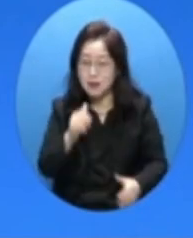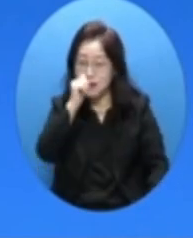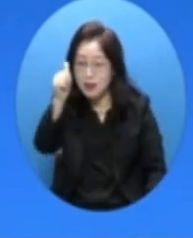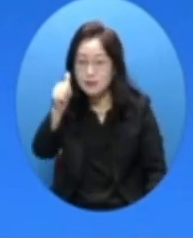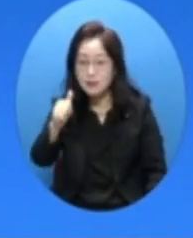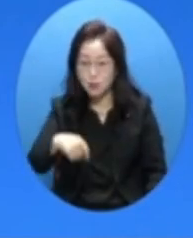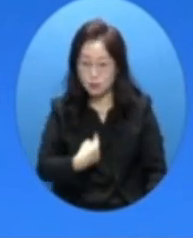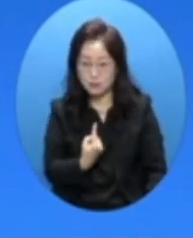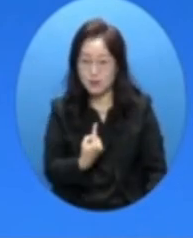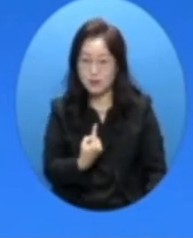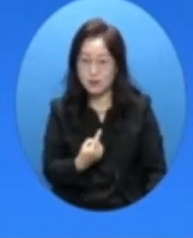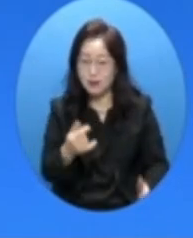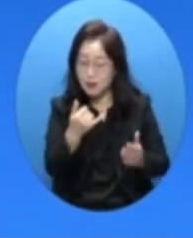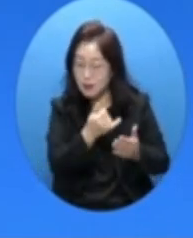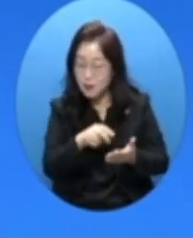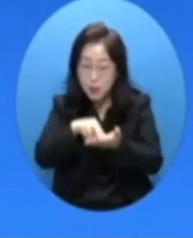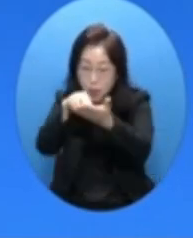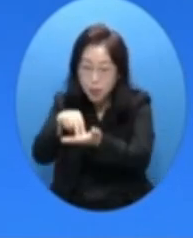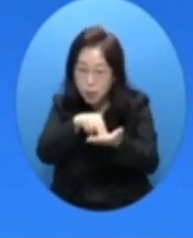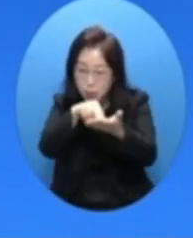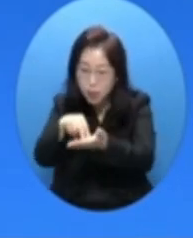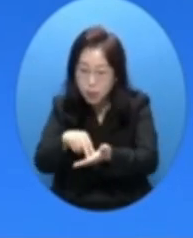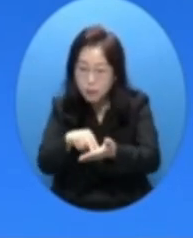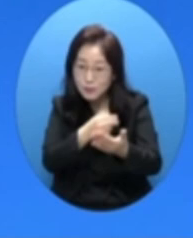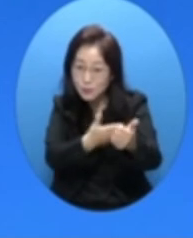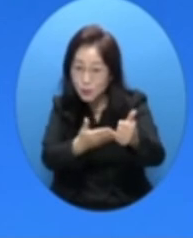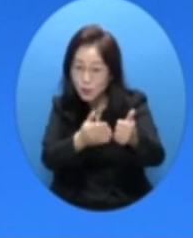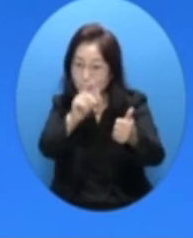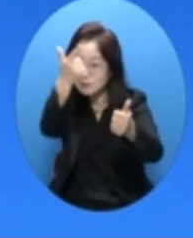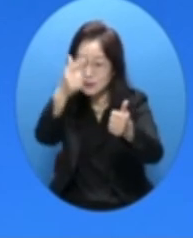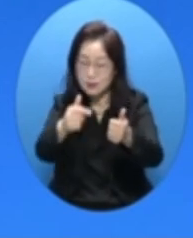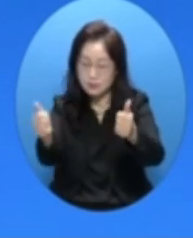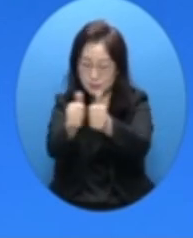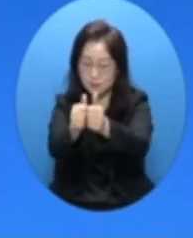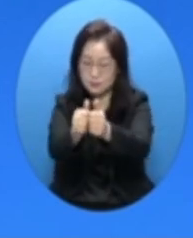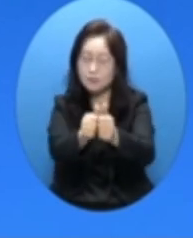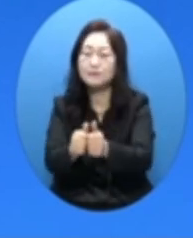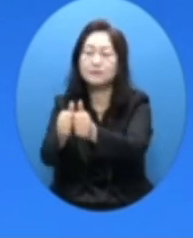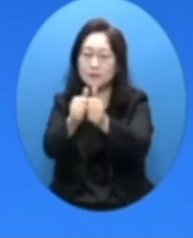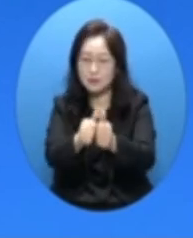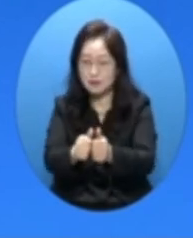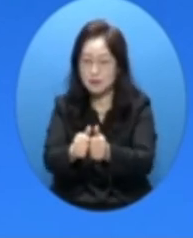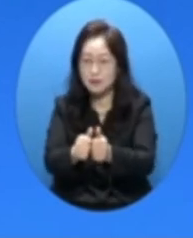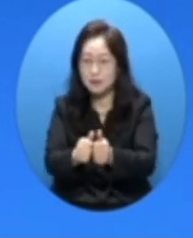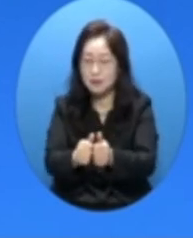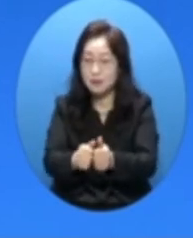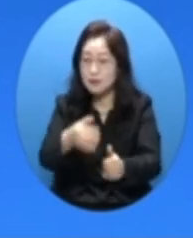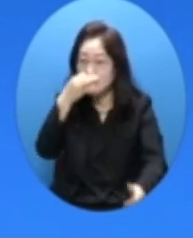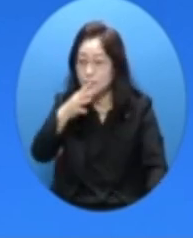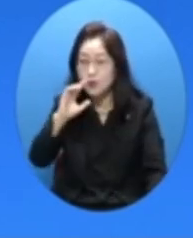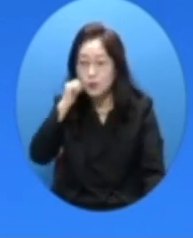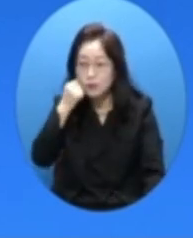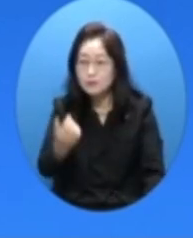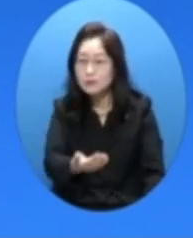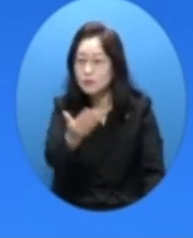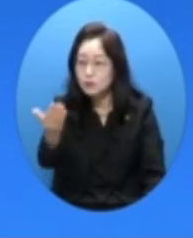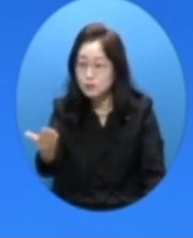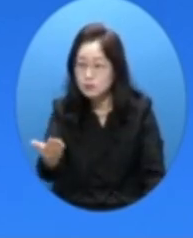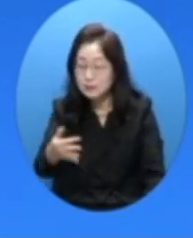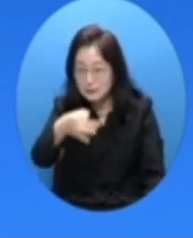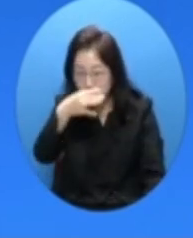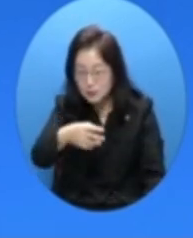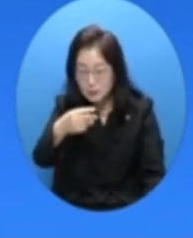절대로 여러분 홀로 외로운 길을 가는 것이 아닙니다 주님이 함께 하고 계십니다 힘들고 어려운 자리를 여러분이 가고